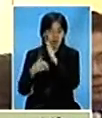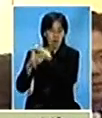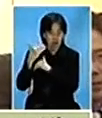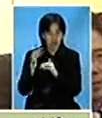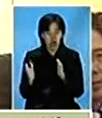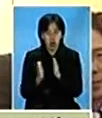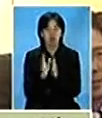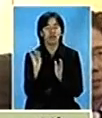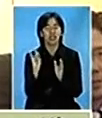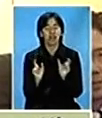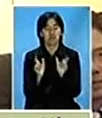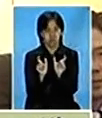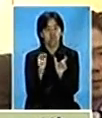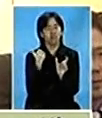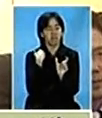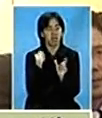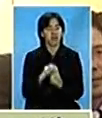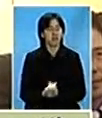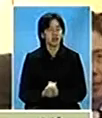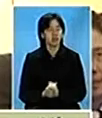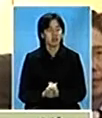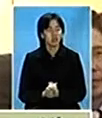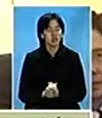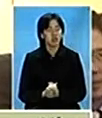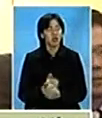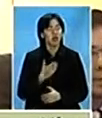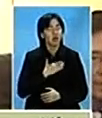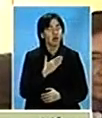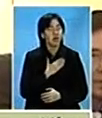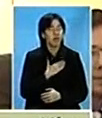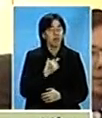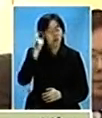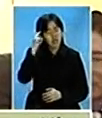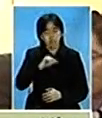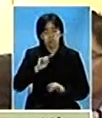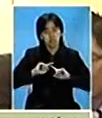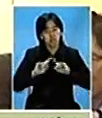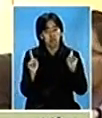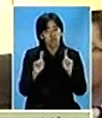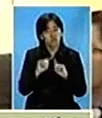าต้องบอกหมดอะไรก็ได้อันนี้ก็บอกหมดซึ่งแน่นอนผมว่าไม่ต่างกันตรงไหน